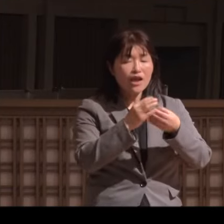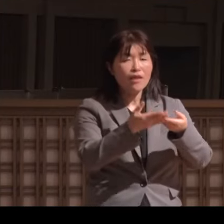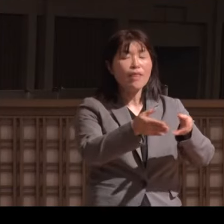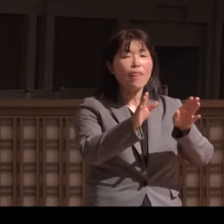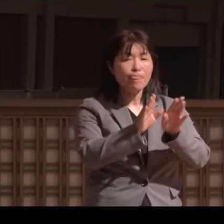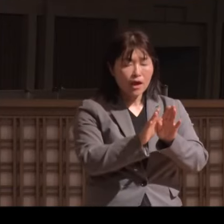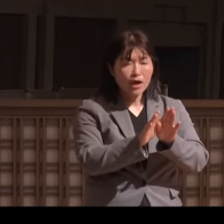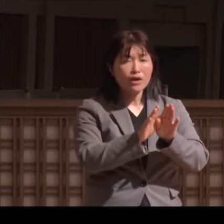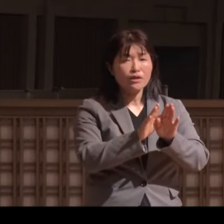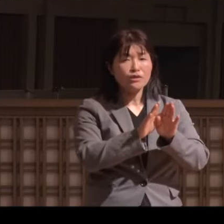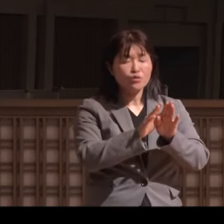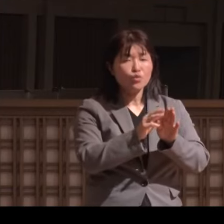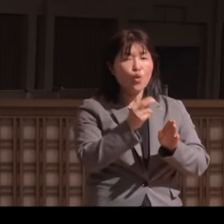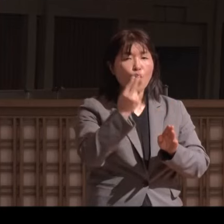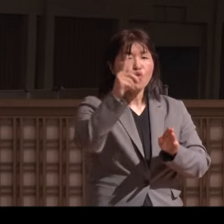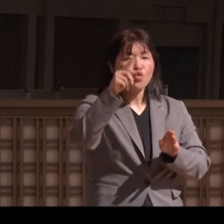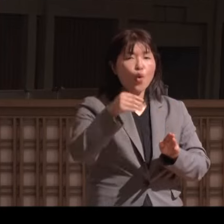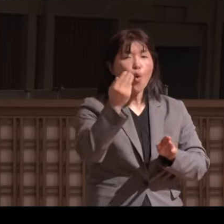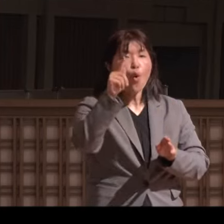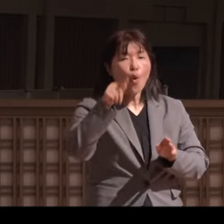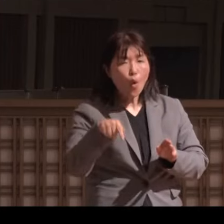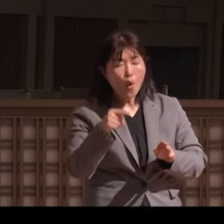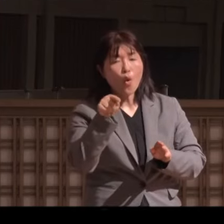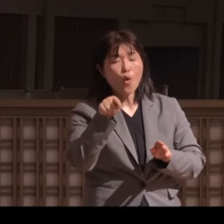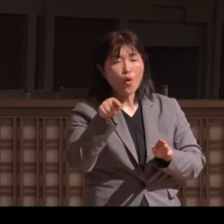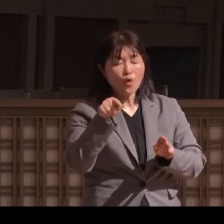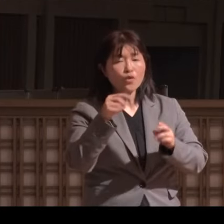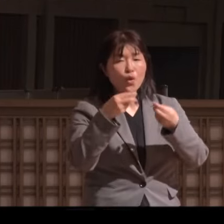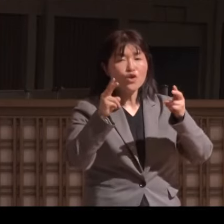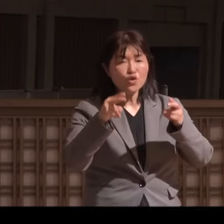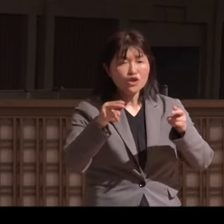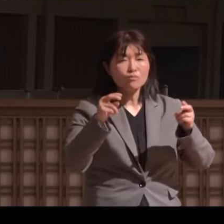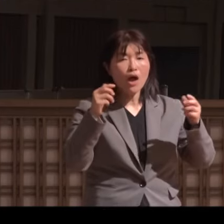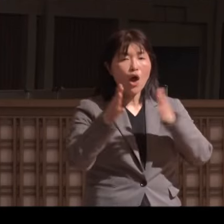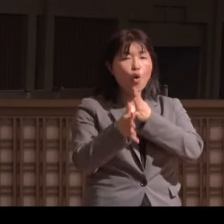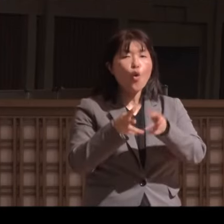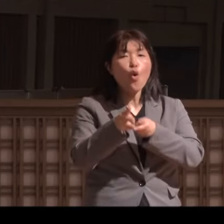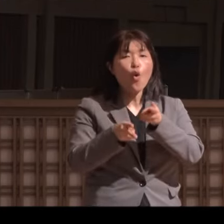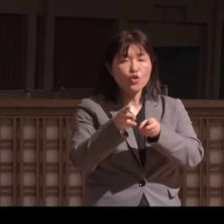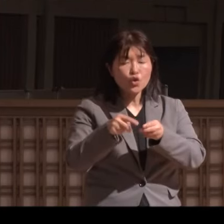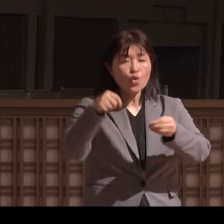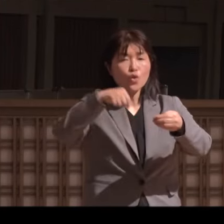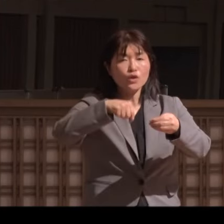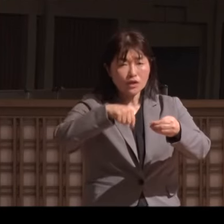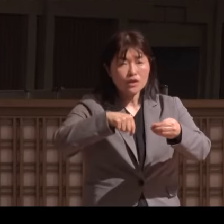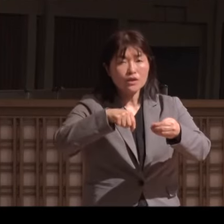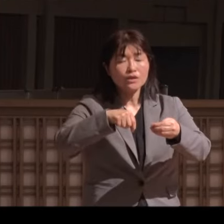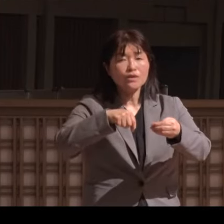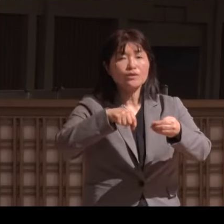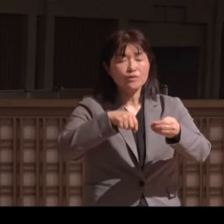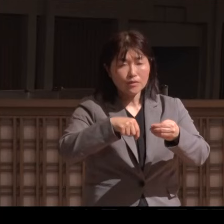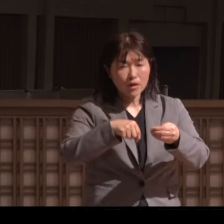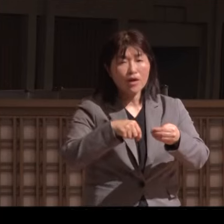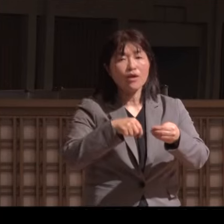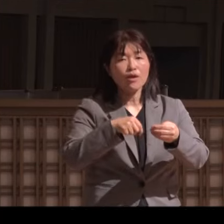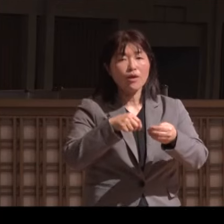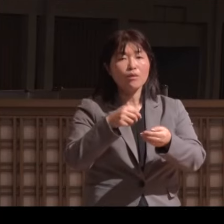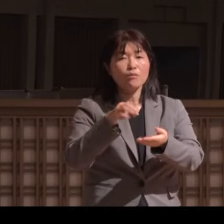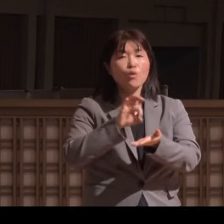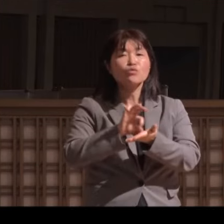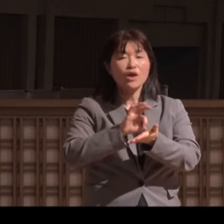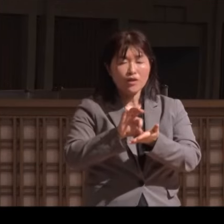ある東方の会社の方の広島工場の敷地内を活用してえ働とも策定してあ